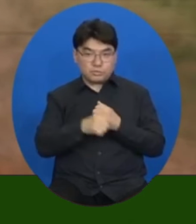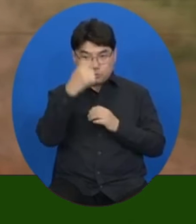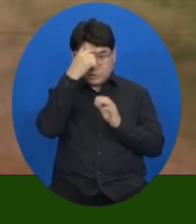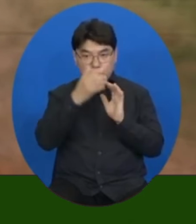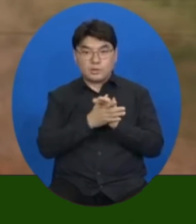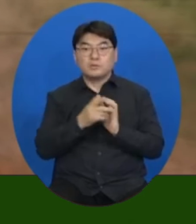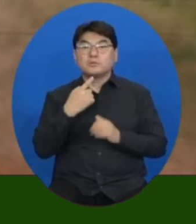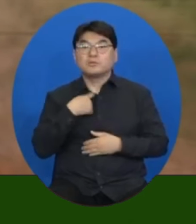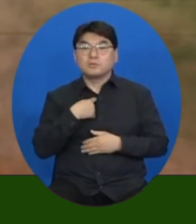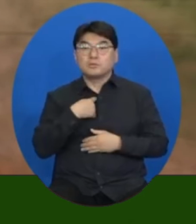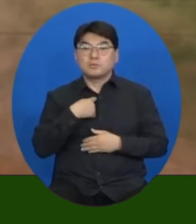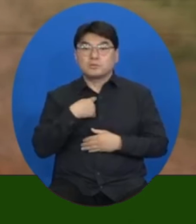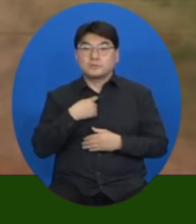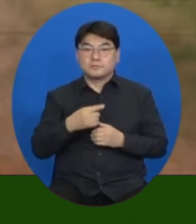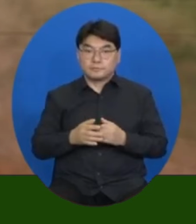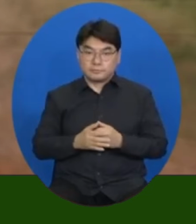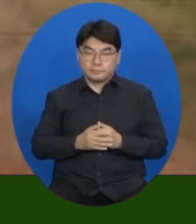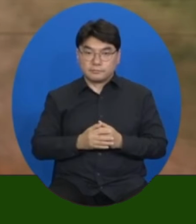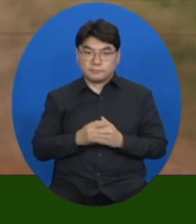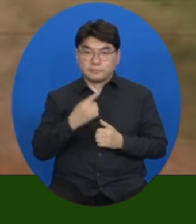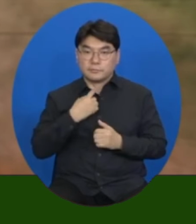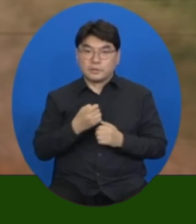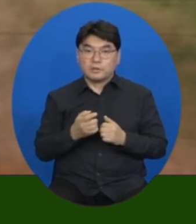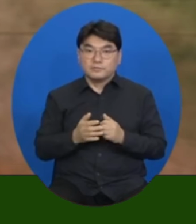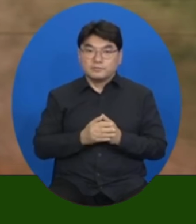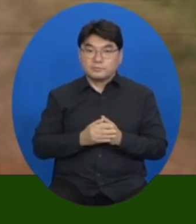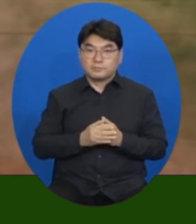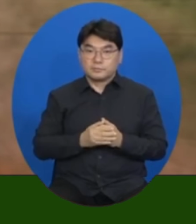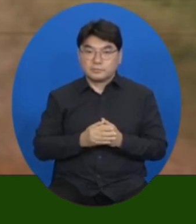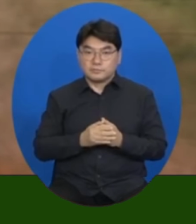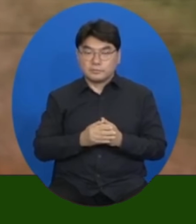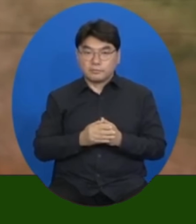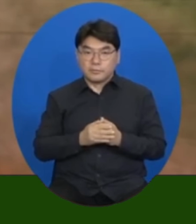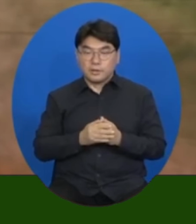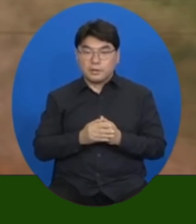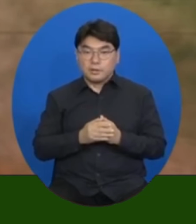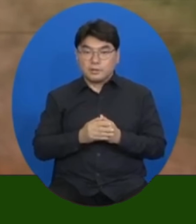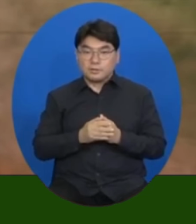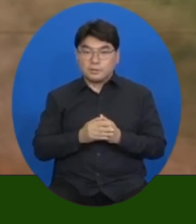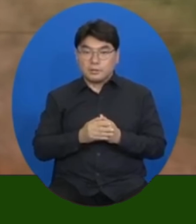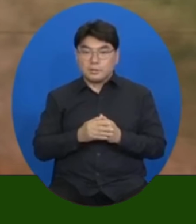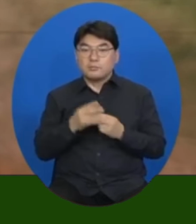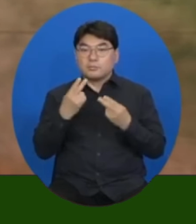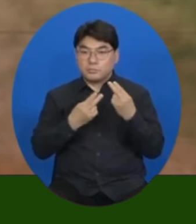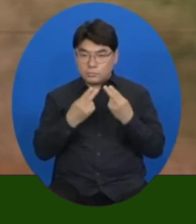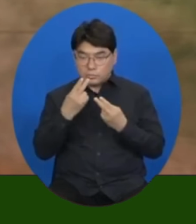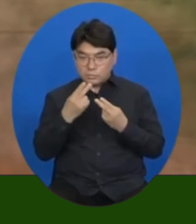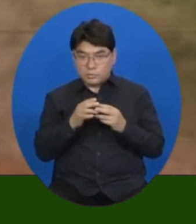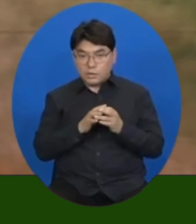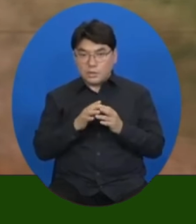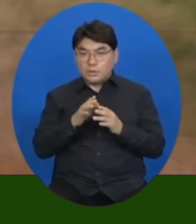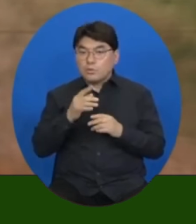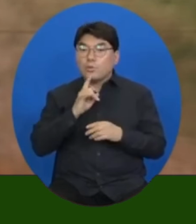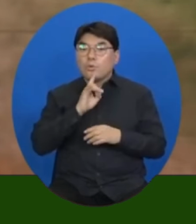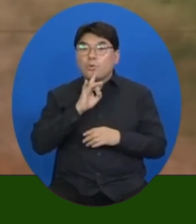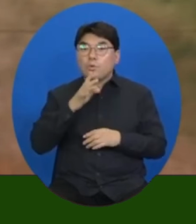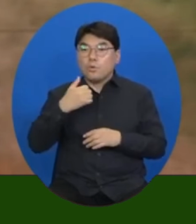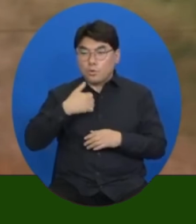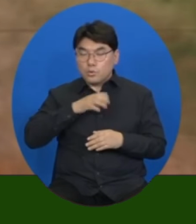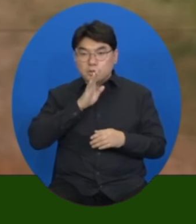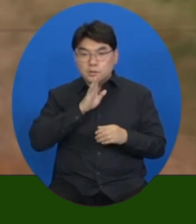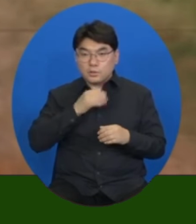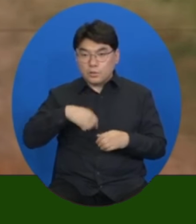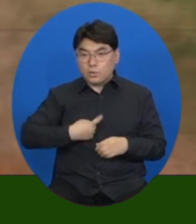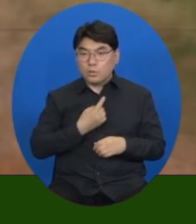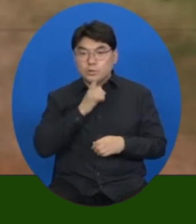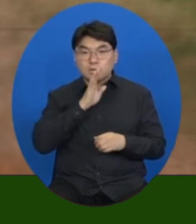진리를 주장할 수 없는 사회 속에서 배타적인 진리를 얘기하면 안 된다 이게 지성인이라면 그렇게 하면 안